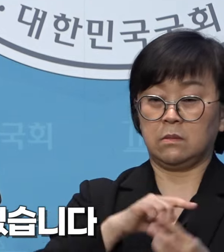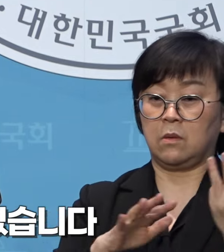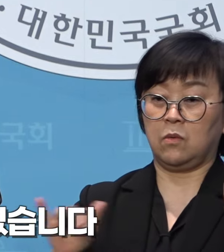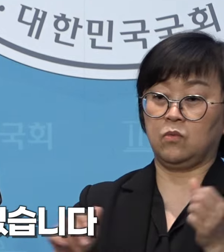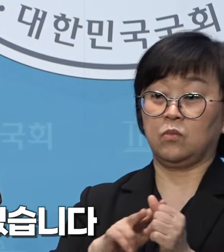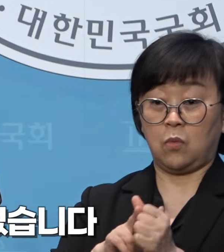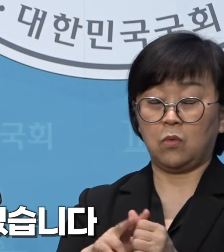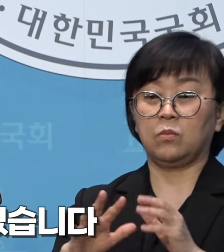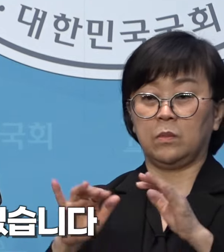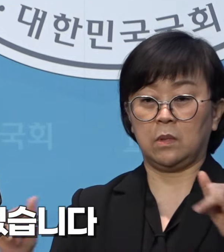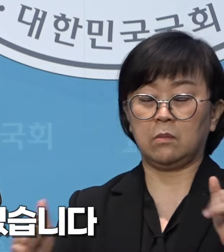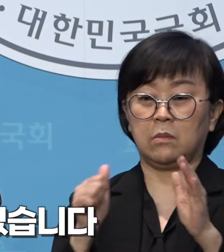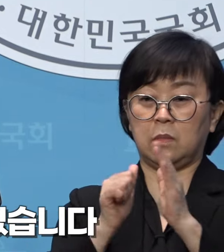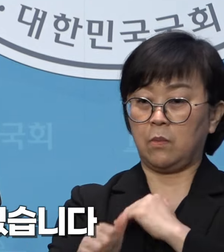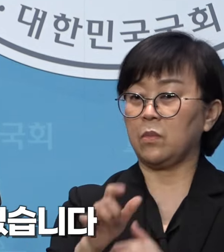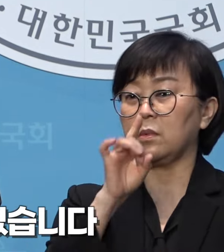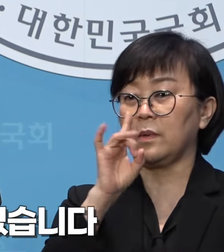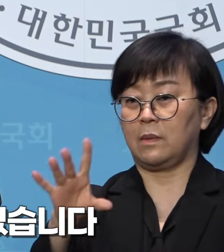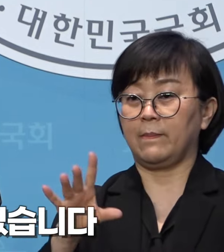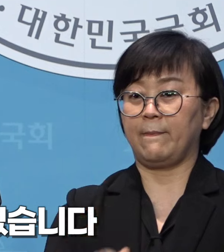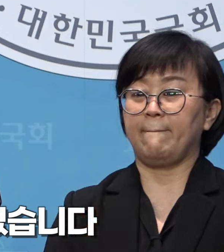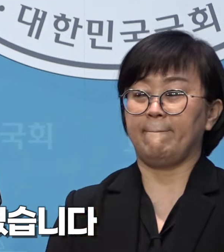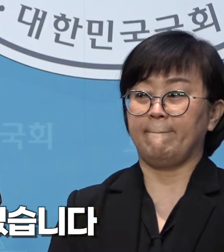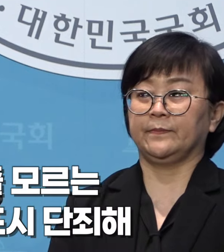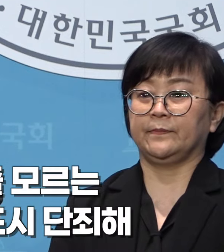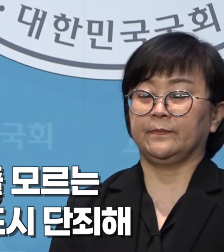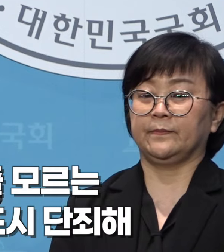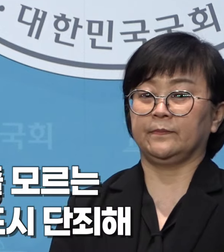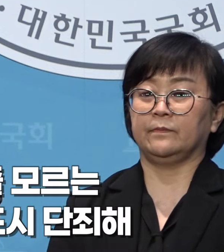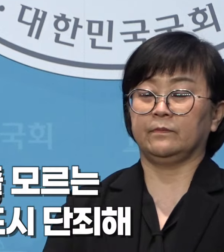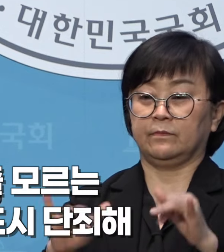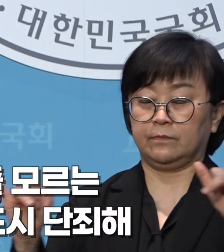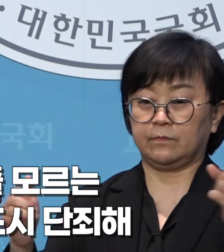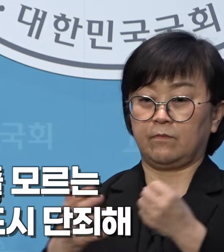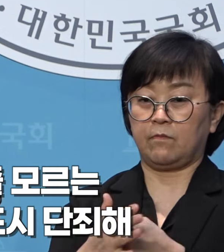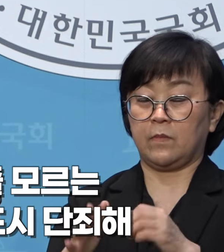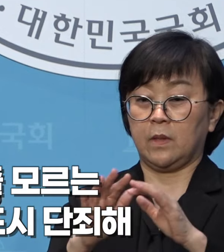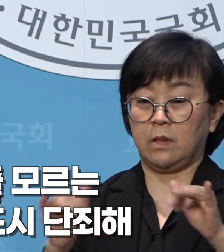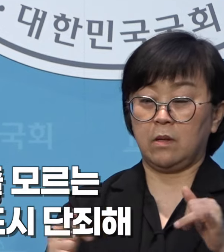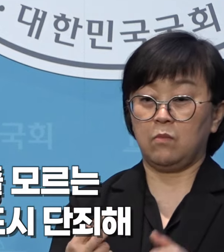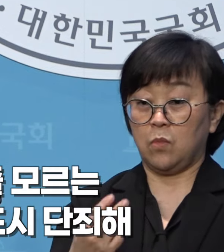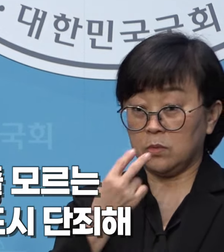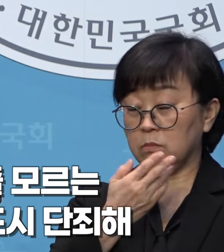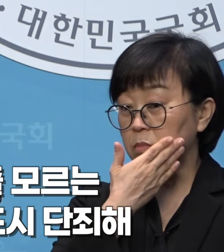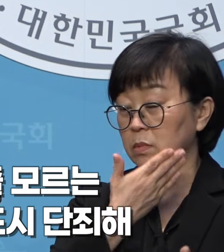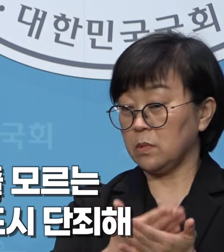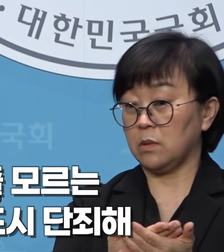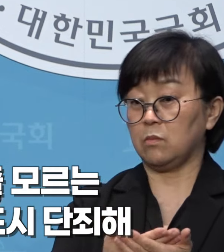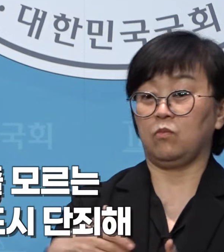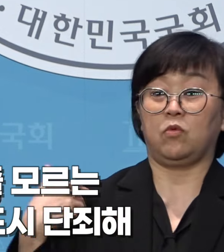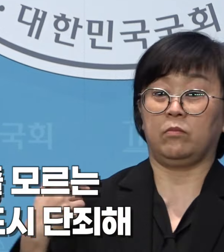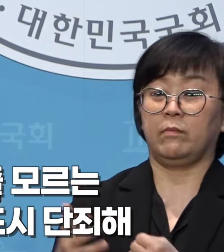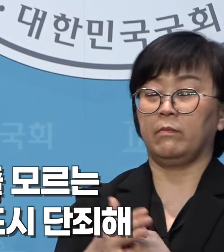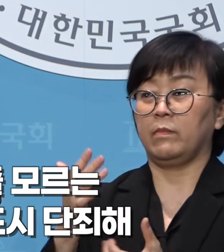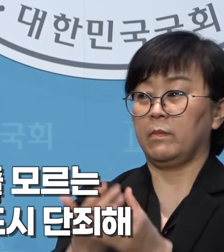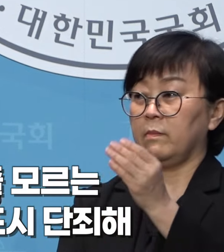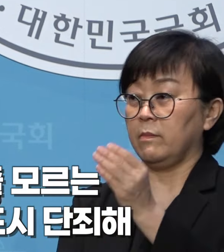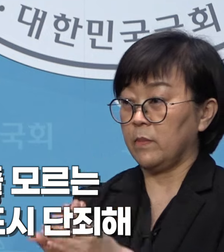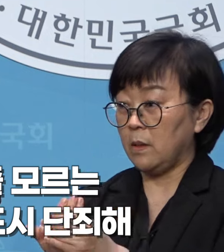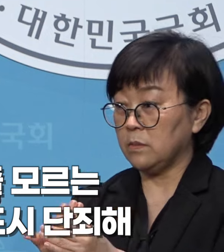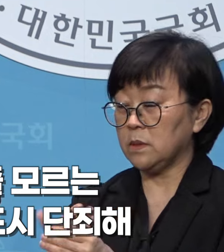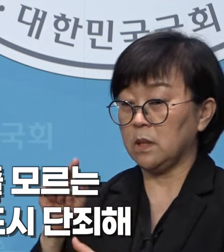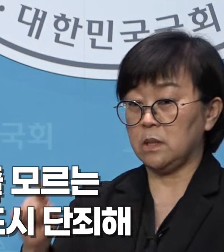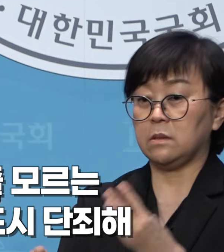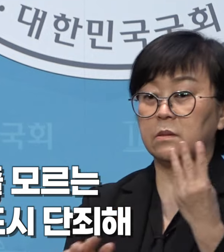후보는 국민의 대표가 될 자격이 없습니다. 국민께서 사람 목숨 귀한 줄 모르는 이태원 참사